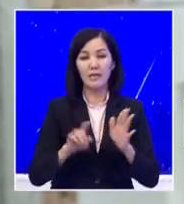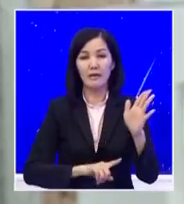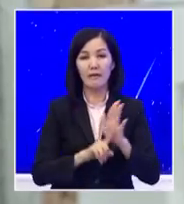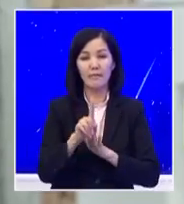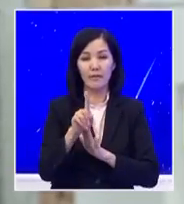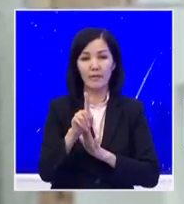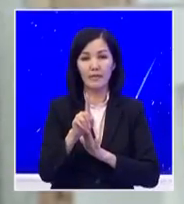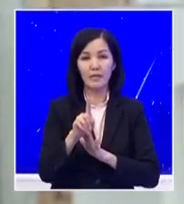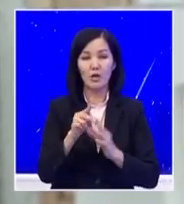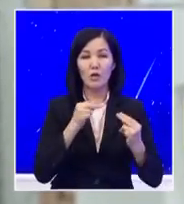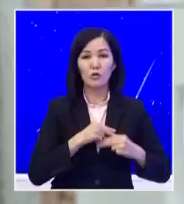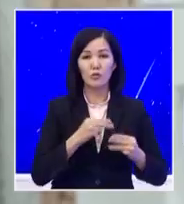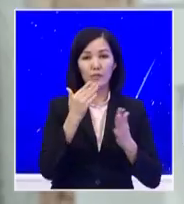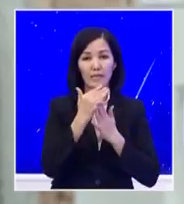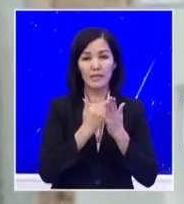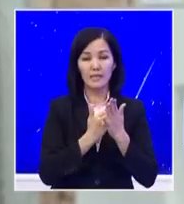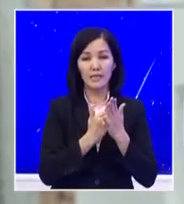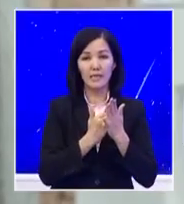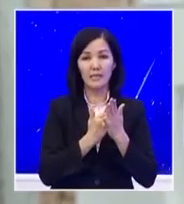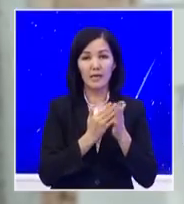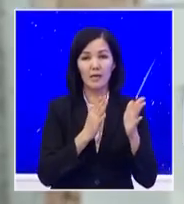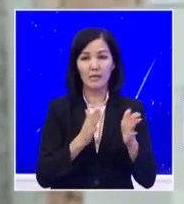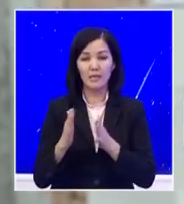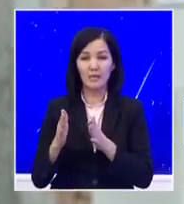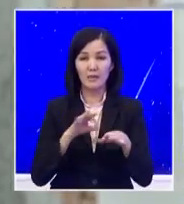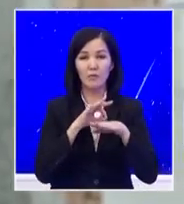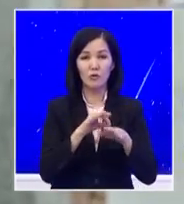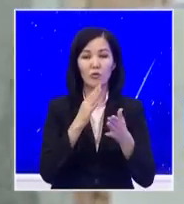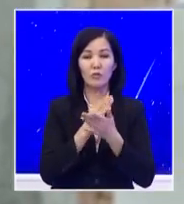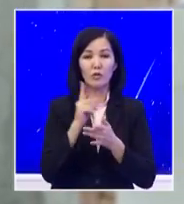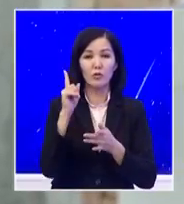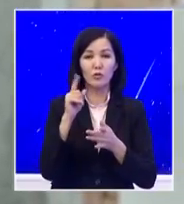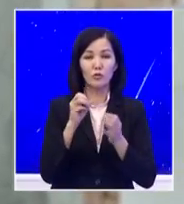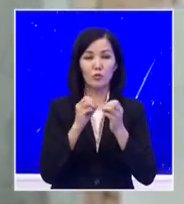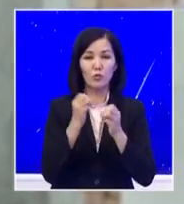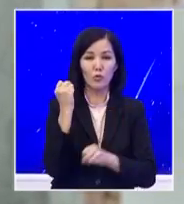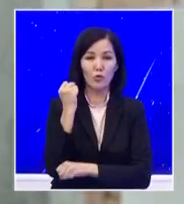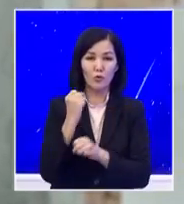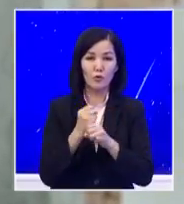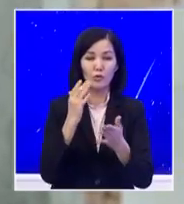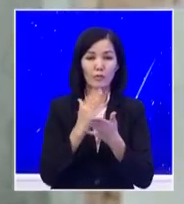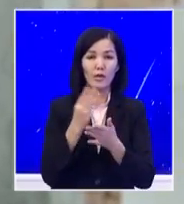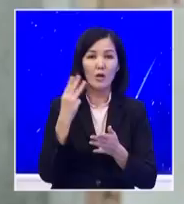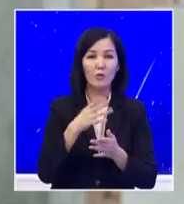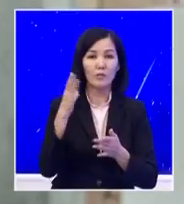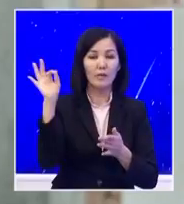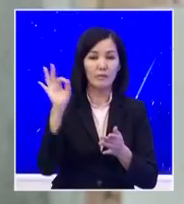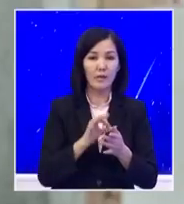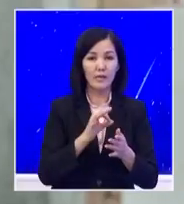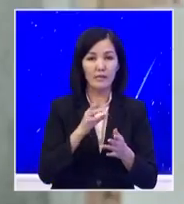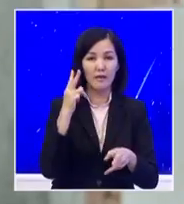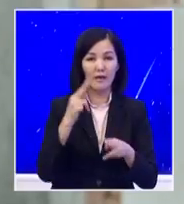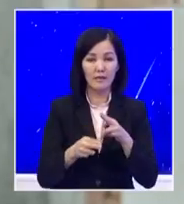Жұмыс кестеге сай жүріп жатыр. Қазіргі уақытта бұл құрылыста 110 адам жұмыс істеп жатыр. 35%